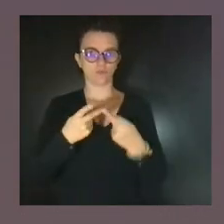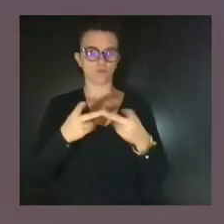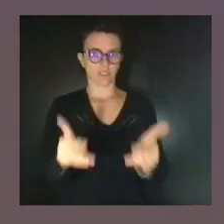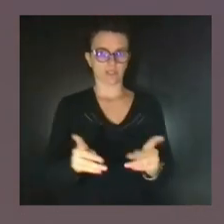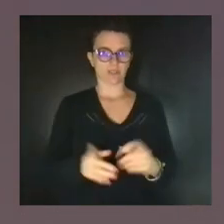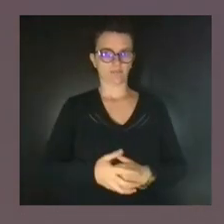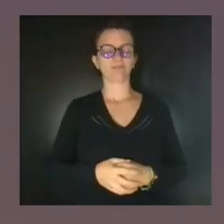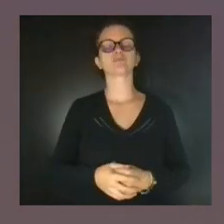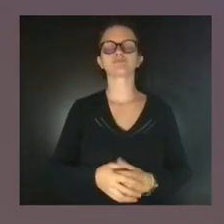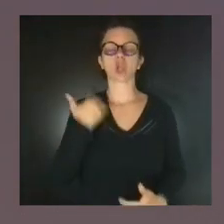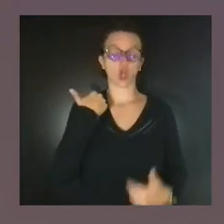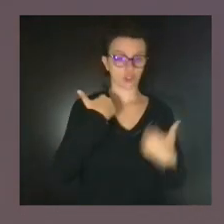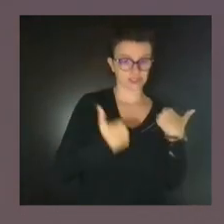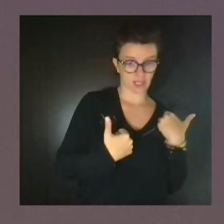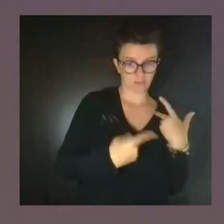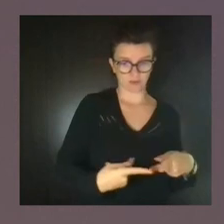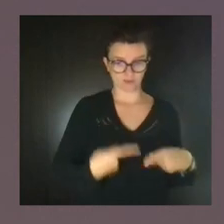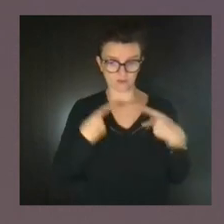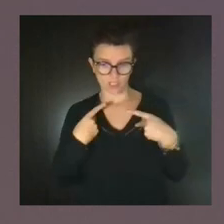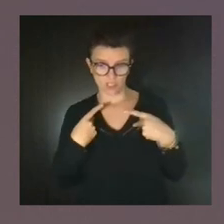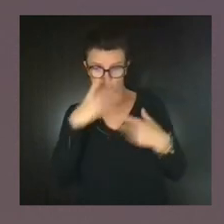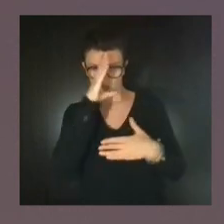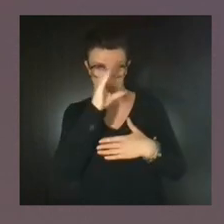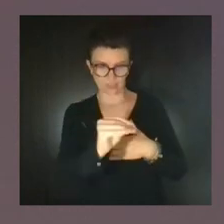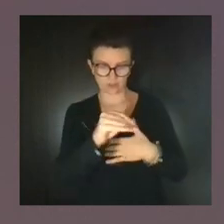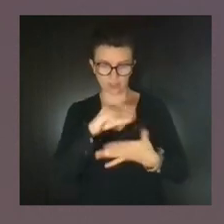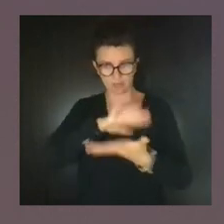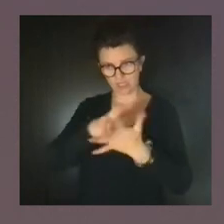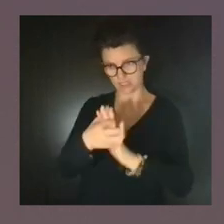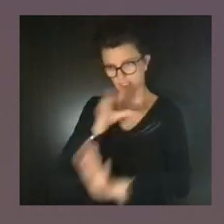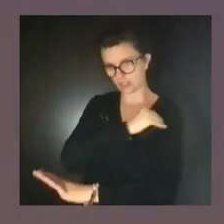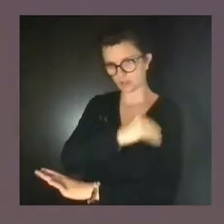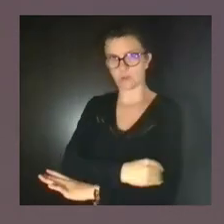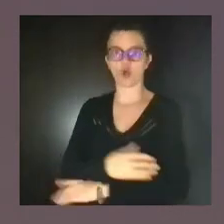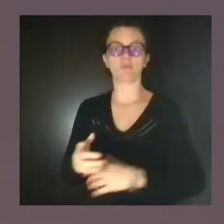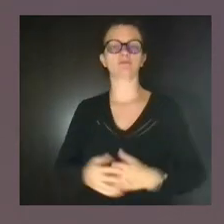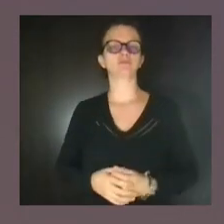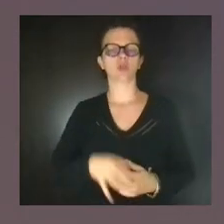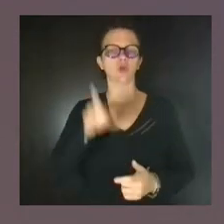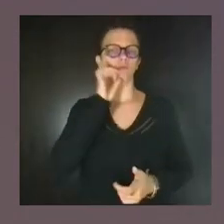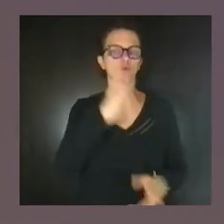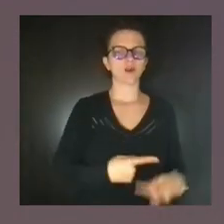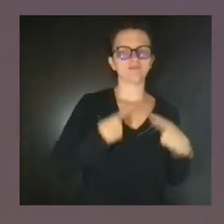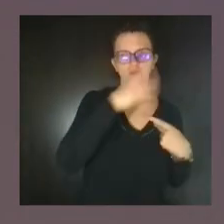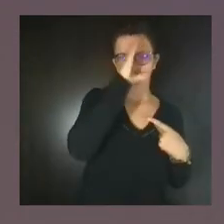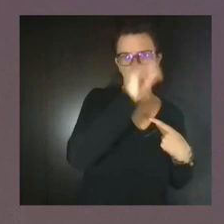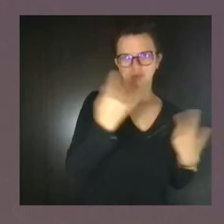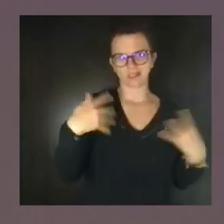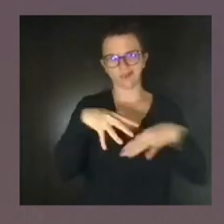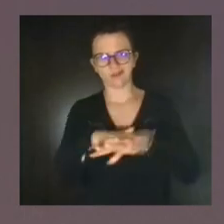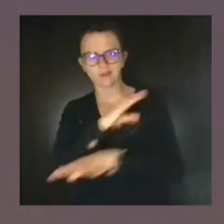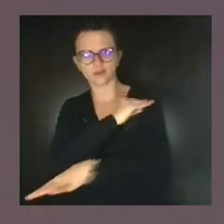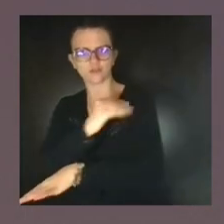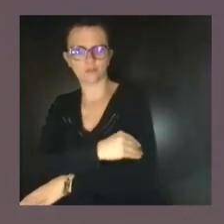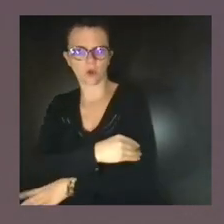handicap, vie professionnelle et pratique du sport. Pourquoi d'un seul coup on mélange vie professionnelle et pratique du sport? Mounir vous l'a dit, on a